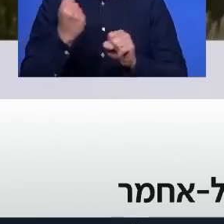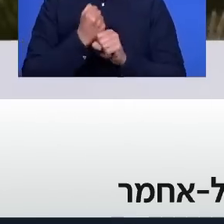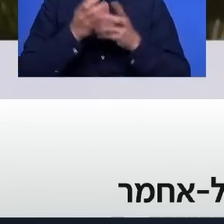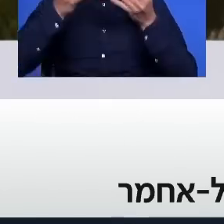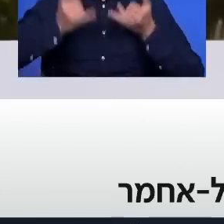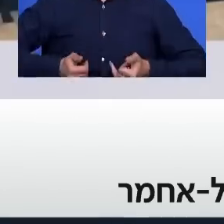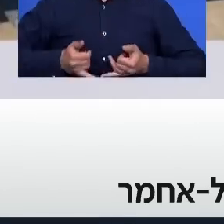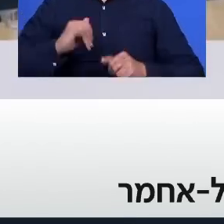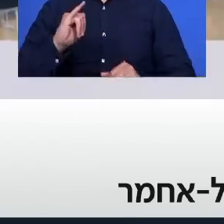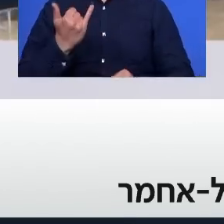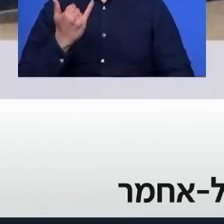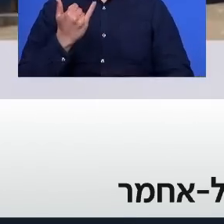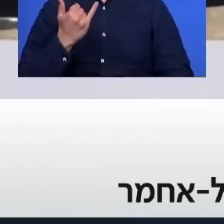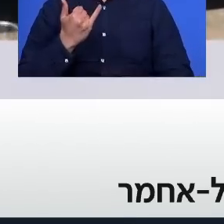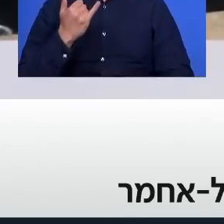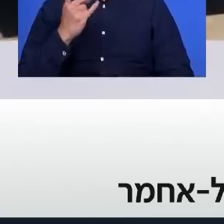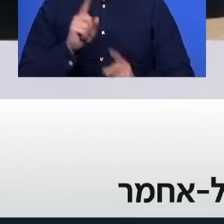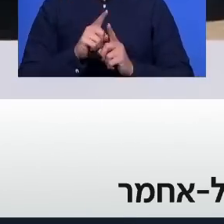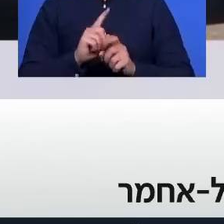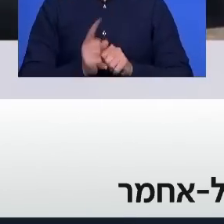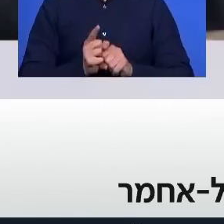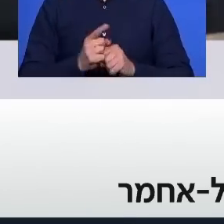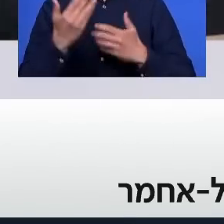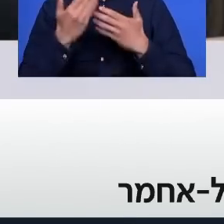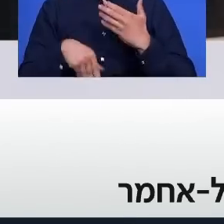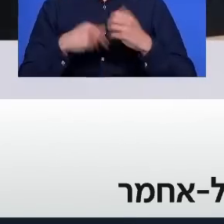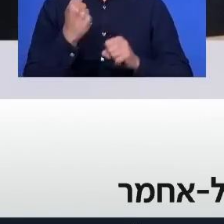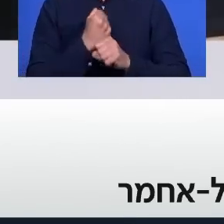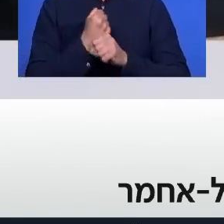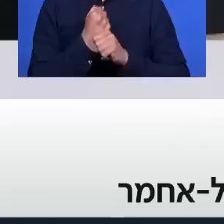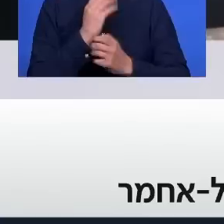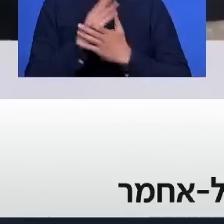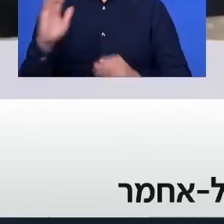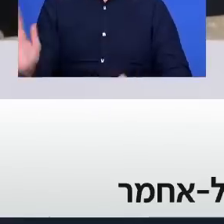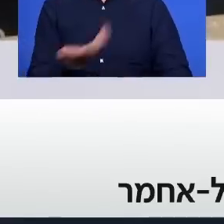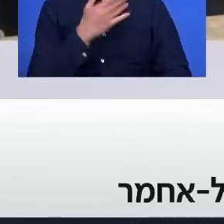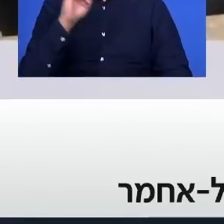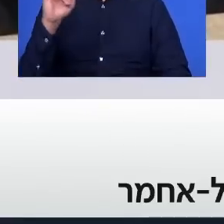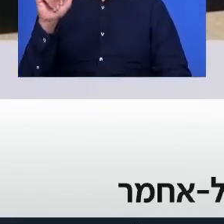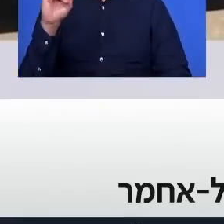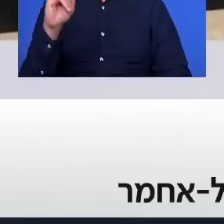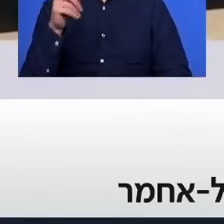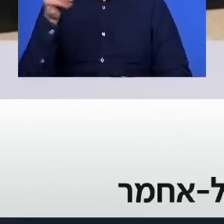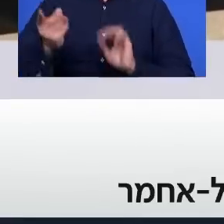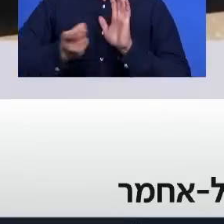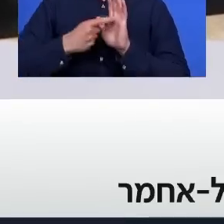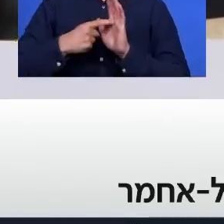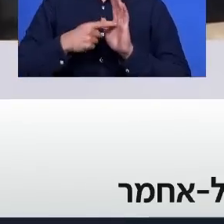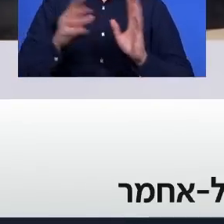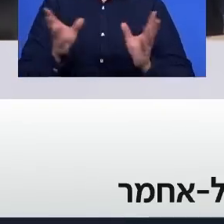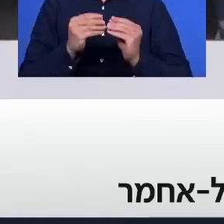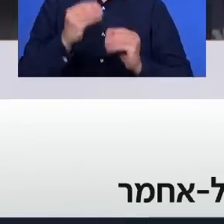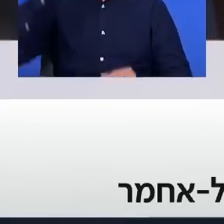ועכשיו באופן חלוט ובאופן סופי לבצע את פינוי חאן אל אחמר, והוא דורש את זה ביחד עם בן